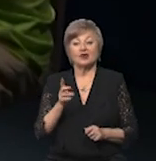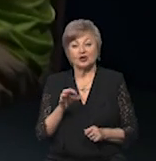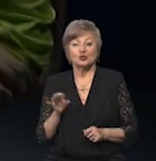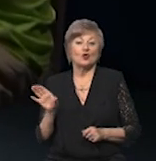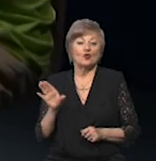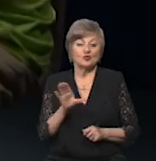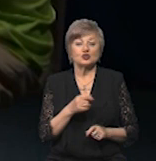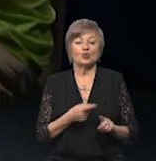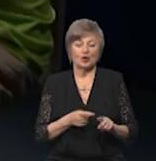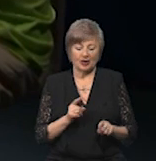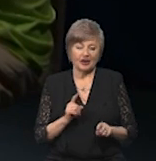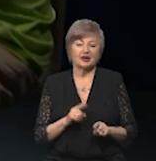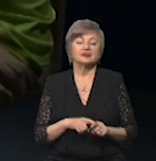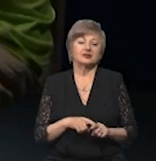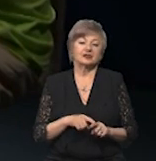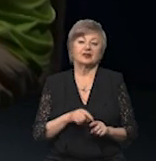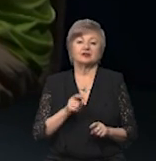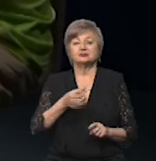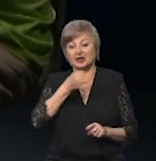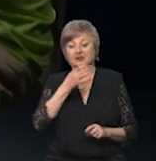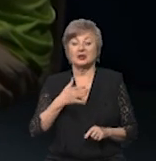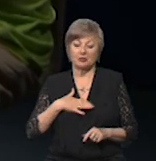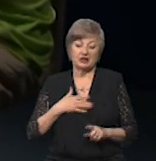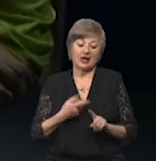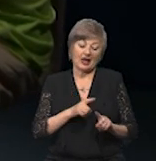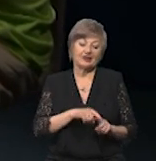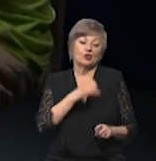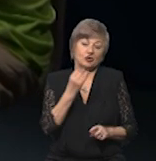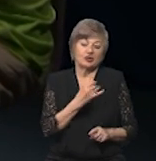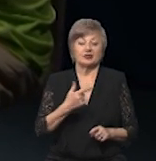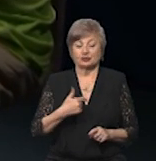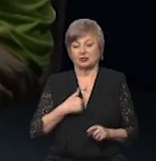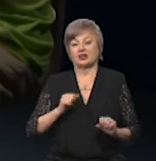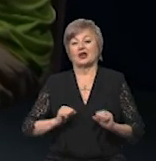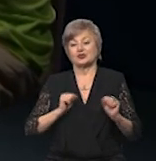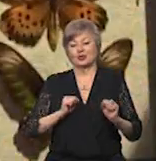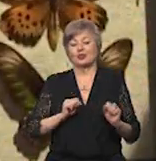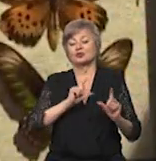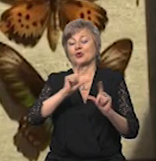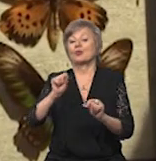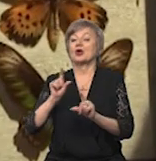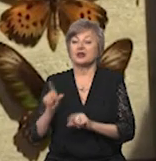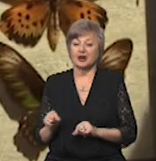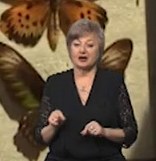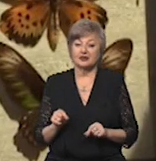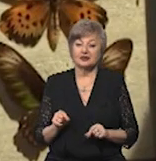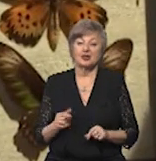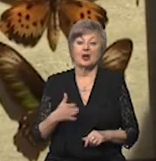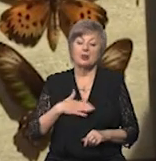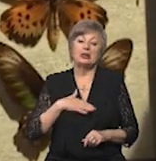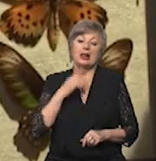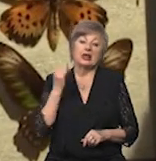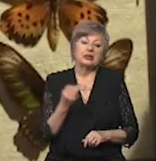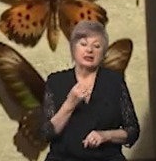Все по інтересам. От мене цікавлять тропіки. Я стараюсь в тропіки їхати. Мене